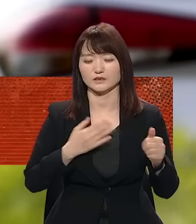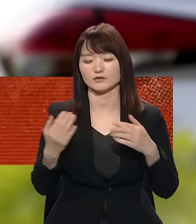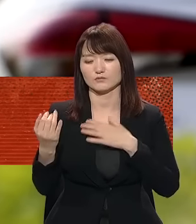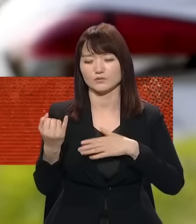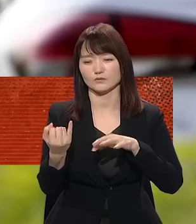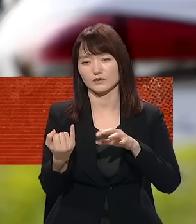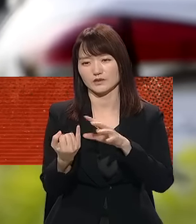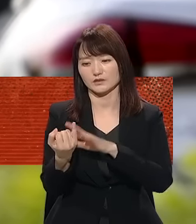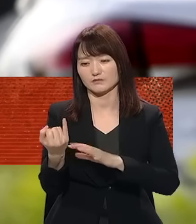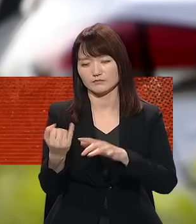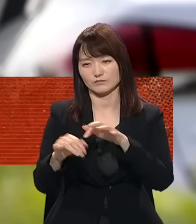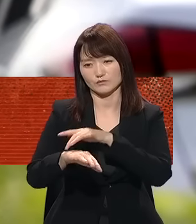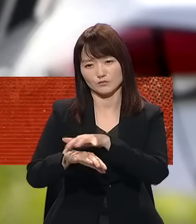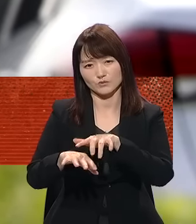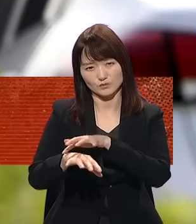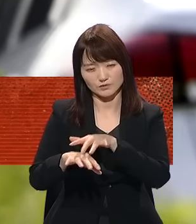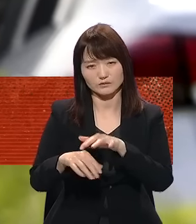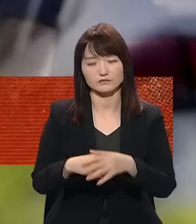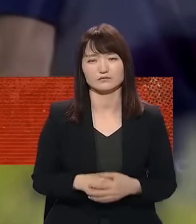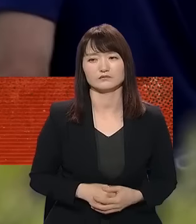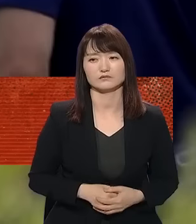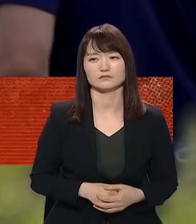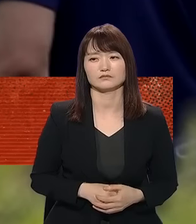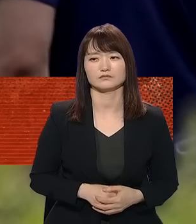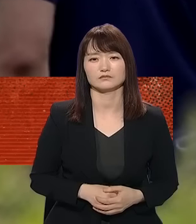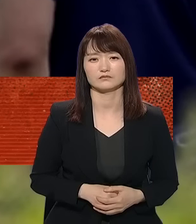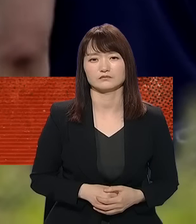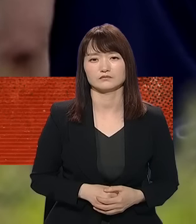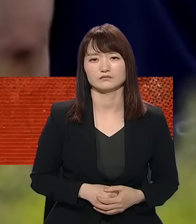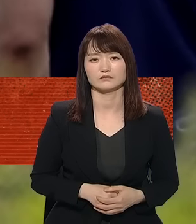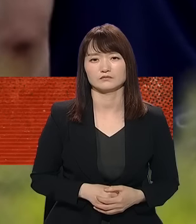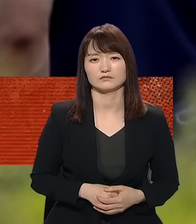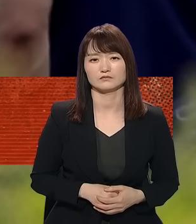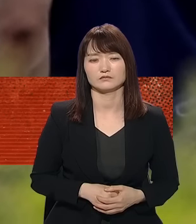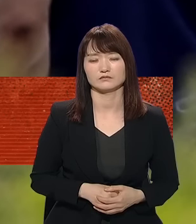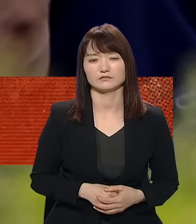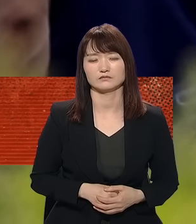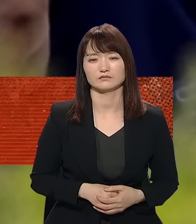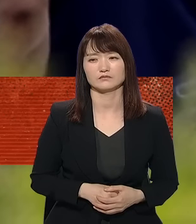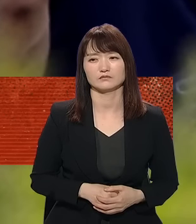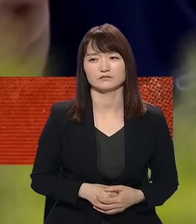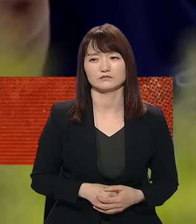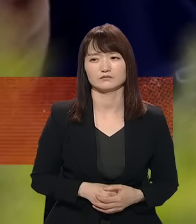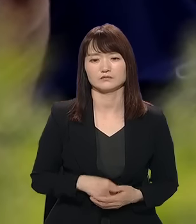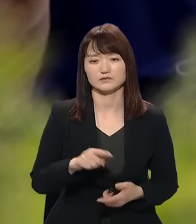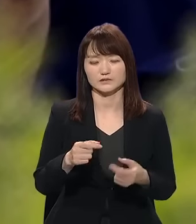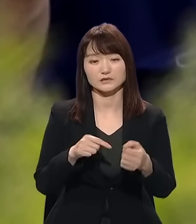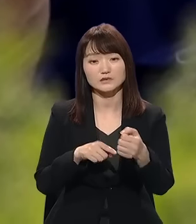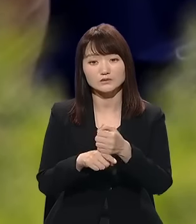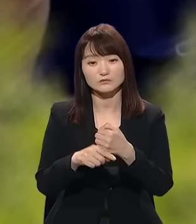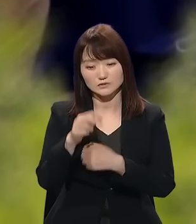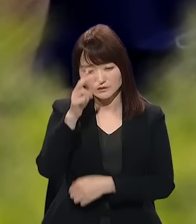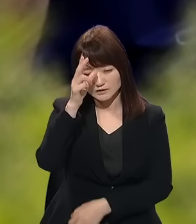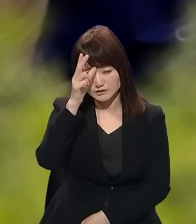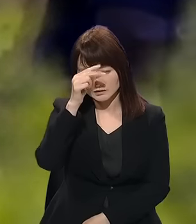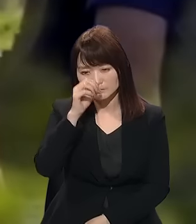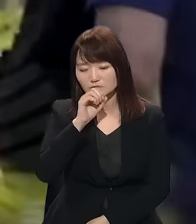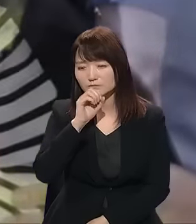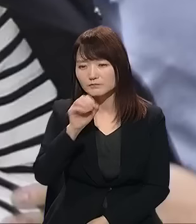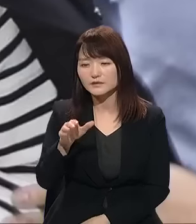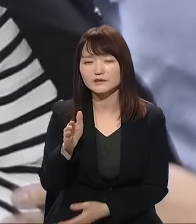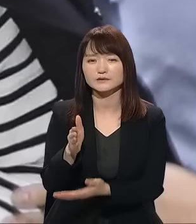식으로 글쎄 이게 아 그까 자기가 그렇게까지 그런 이유가 있었다는 걸 경찰에 얘기하지 말라고 사실 압박한